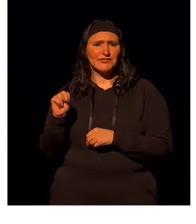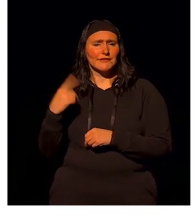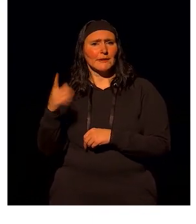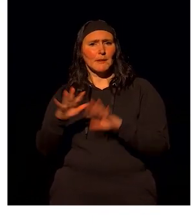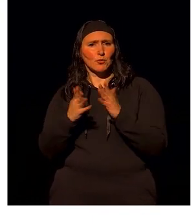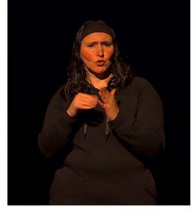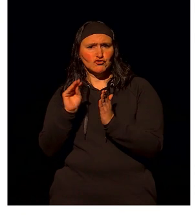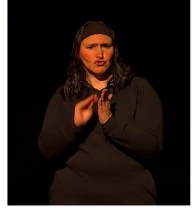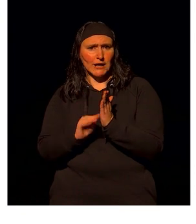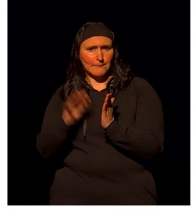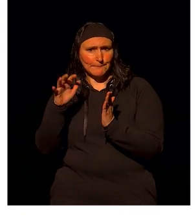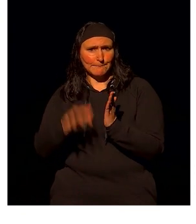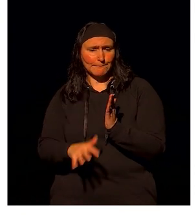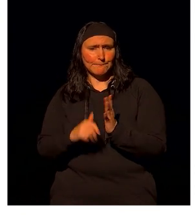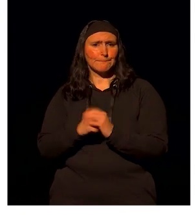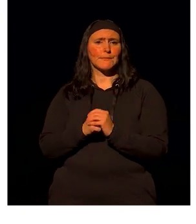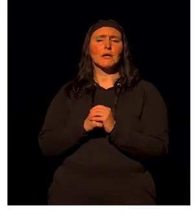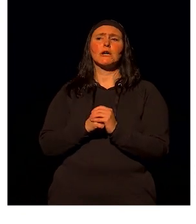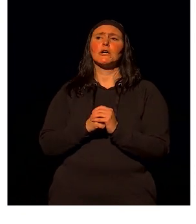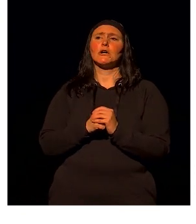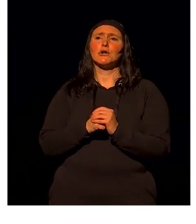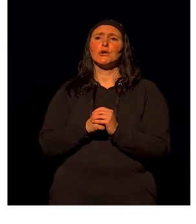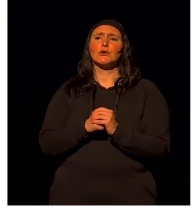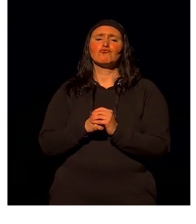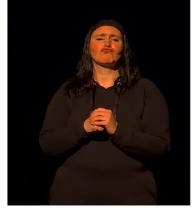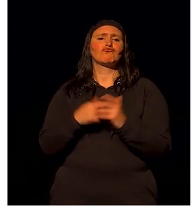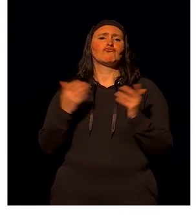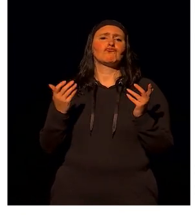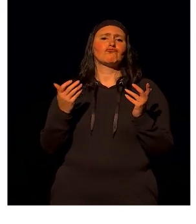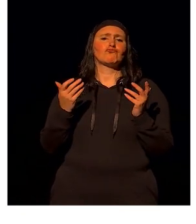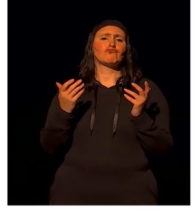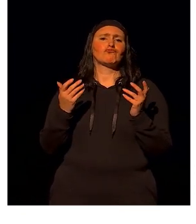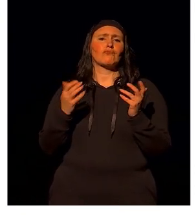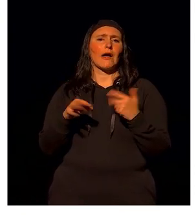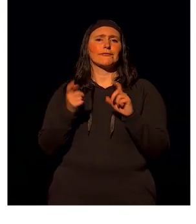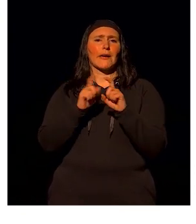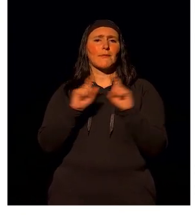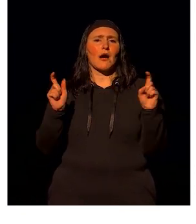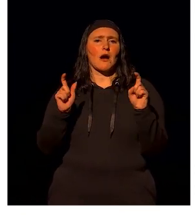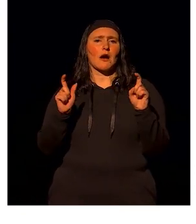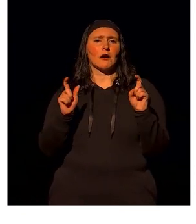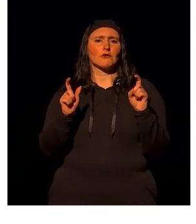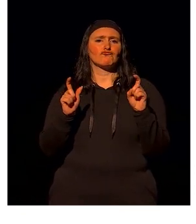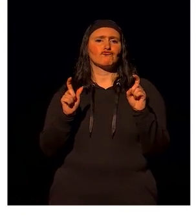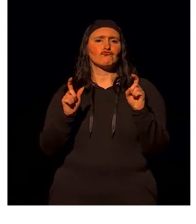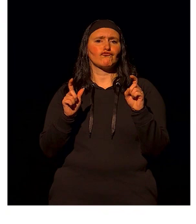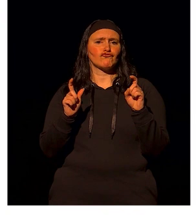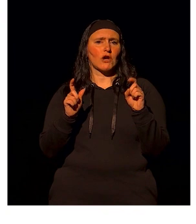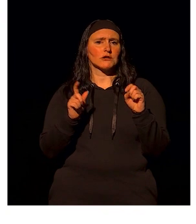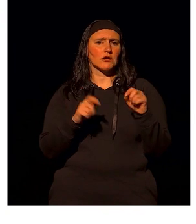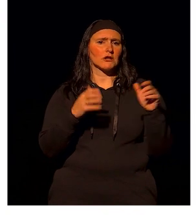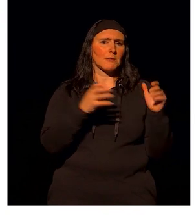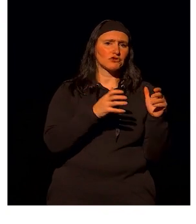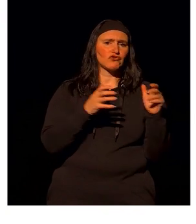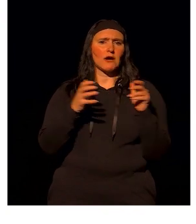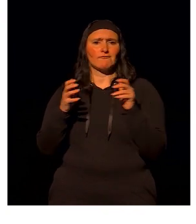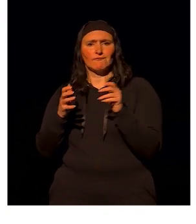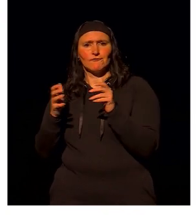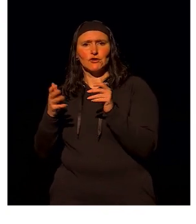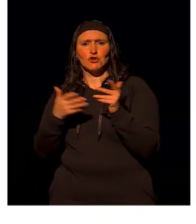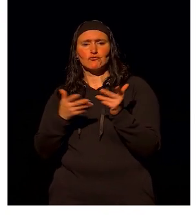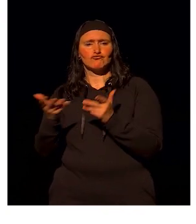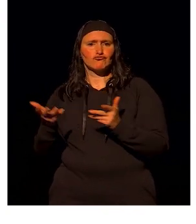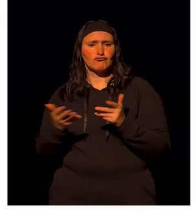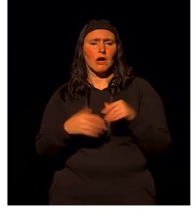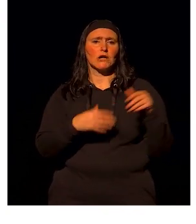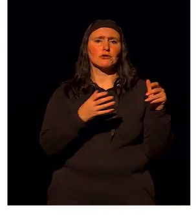über vorgestellte Gemeinschaften mit dem interessanten Gedanken, dass